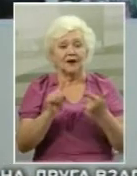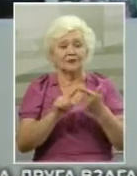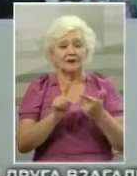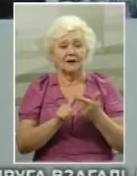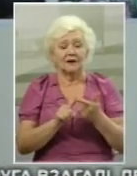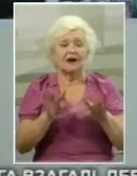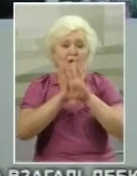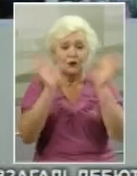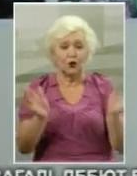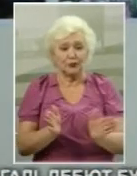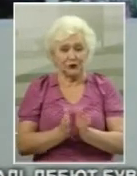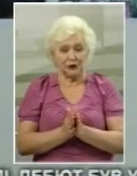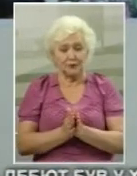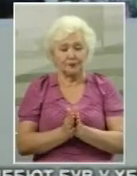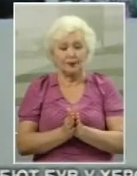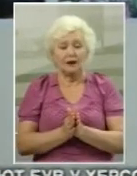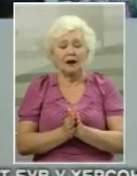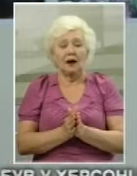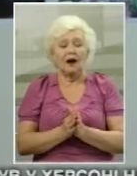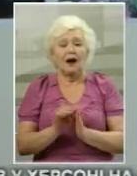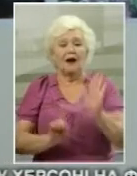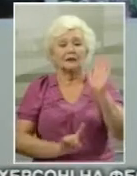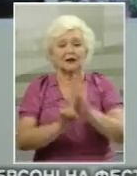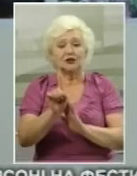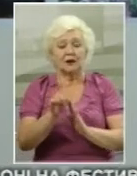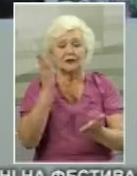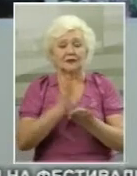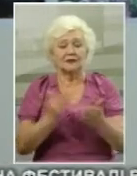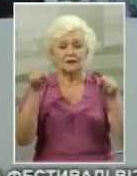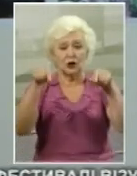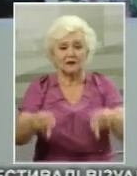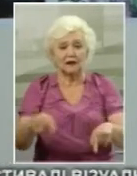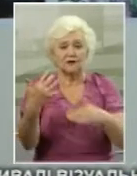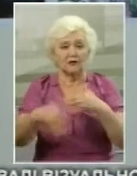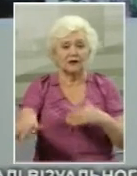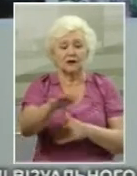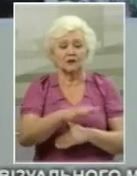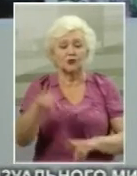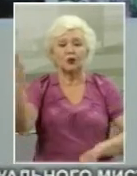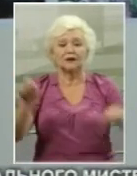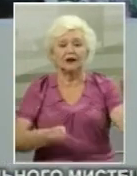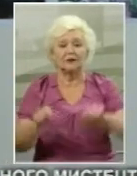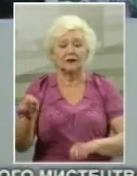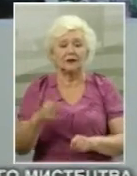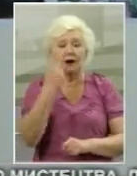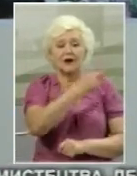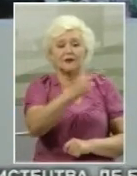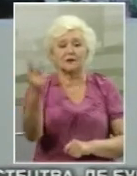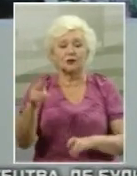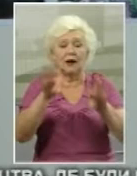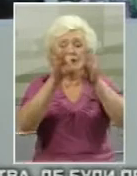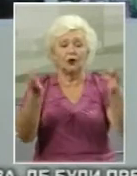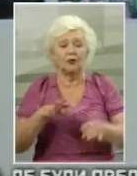вторая вообще. А дебют состоялся здесь у нас в Херсоне на фестивале визуального искусства.